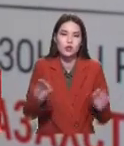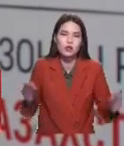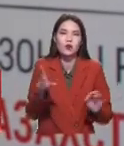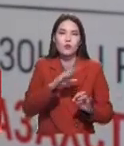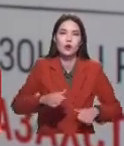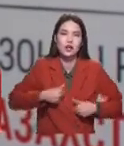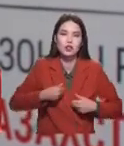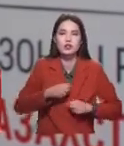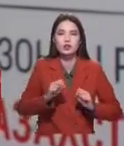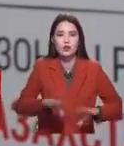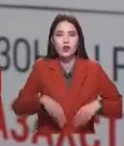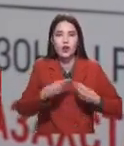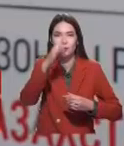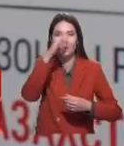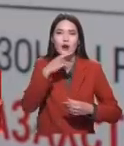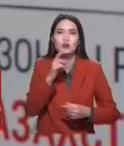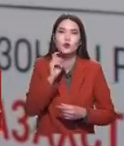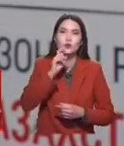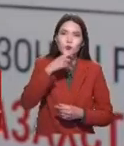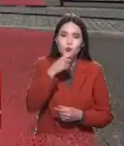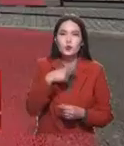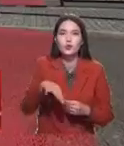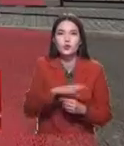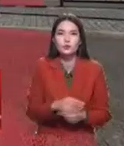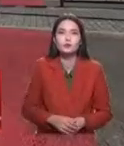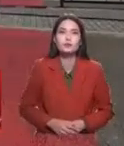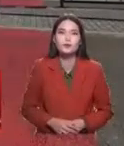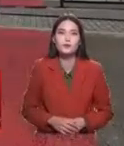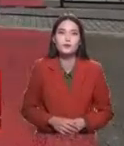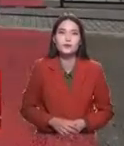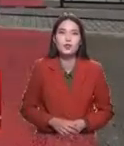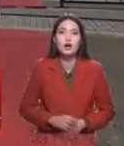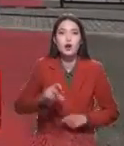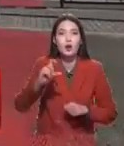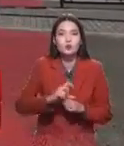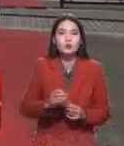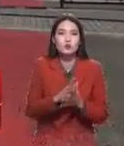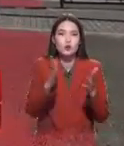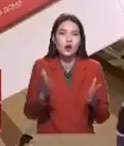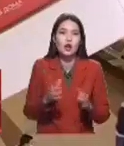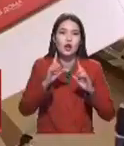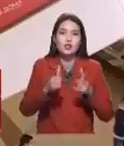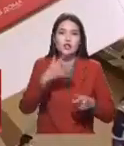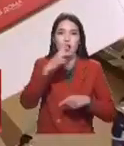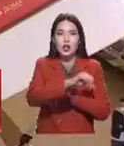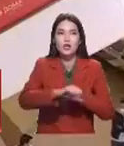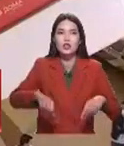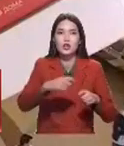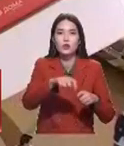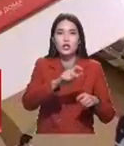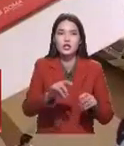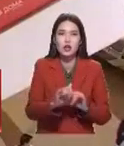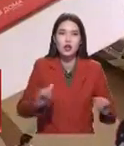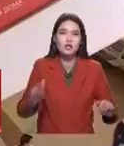для укрепления казахско-турецкого экономического сотрудничества. К слову, еще одно соглашение с иностранным инвестором по